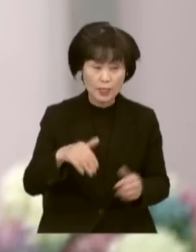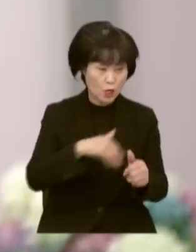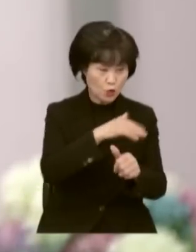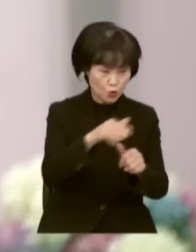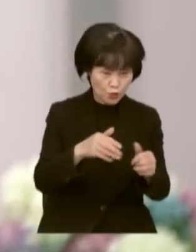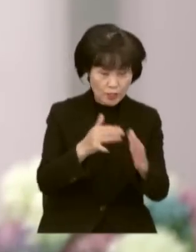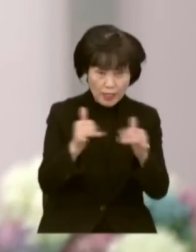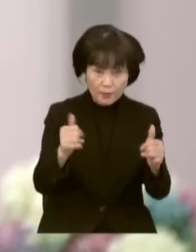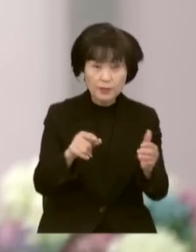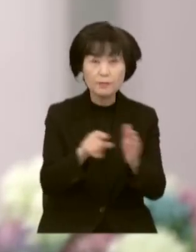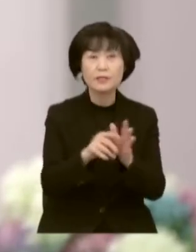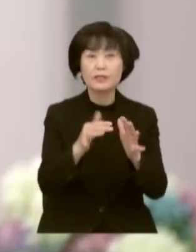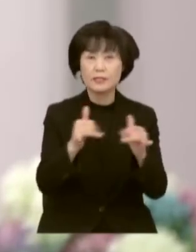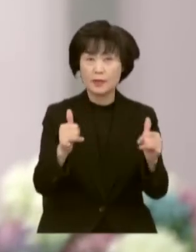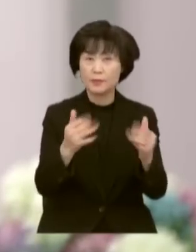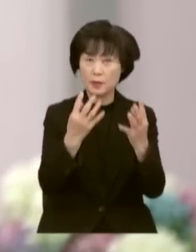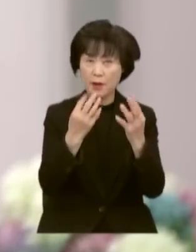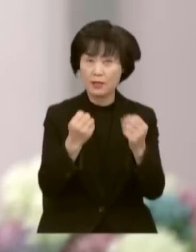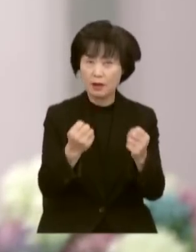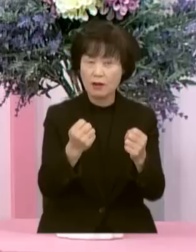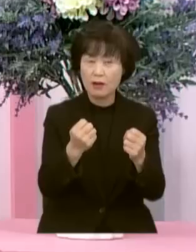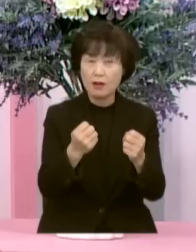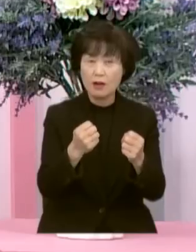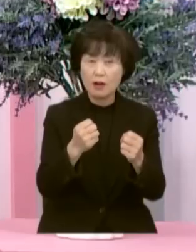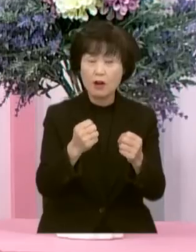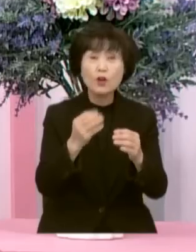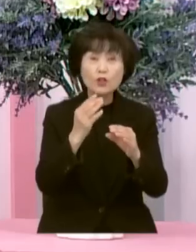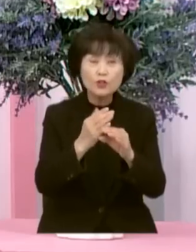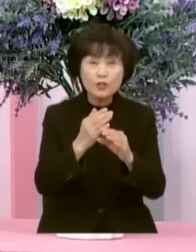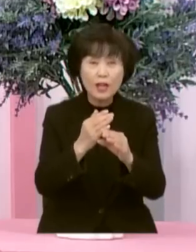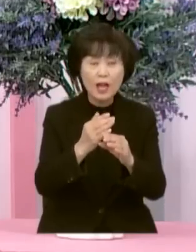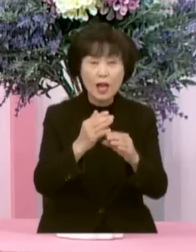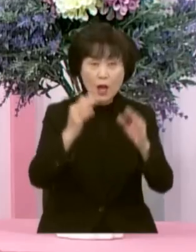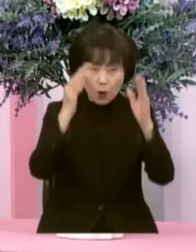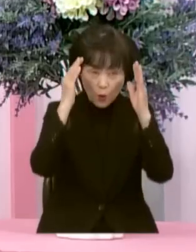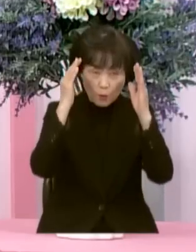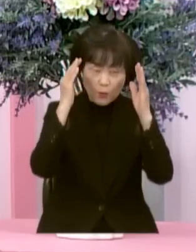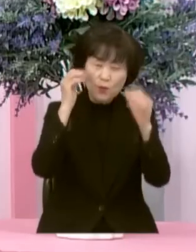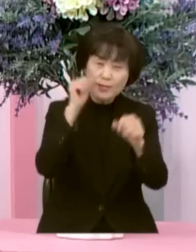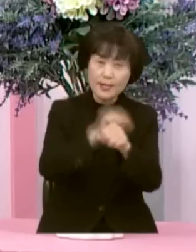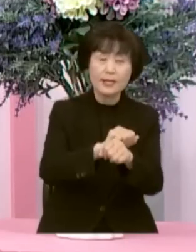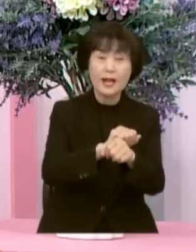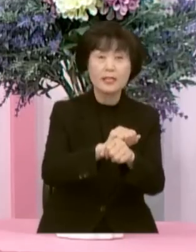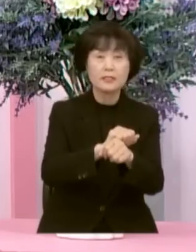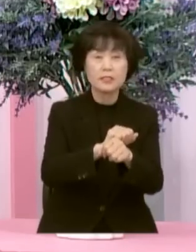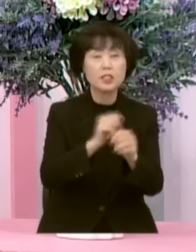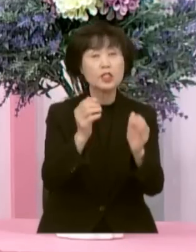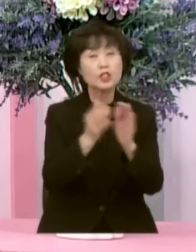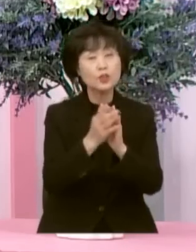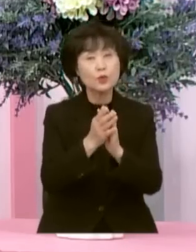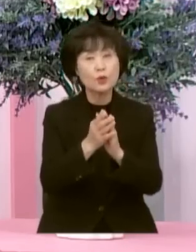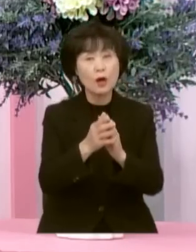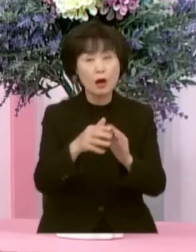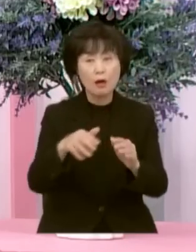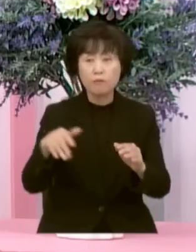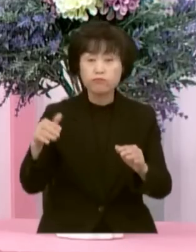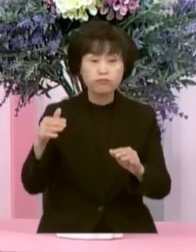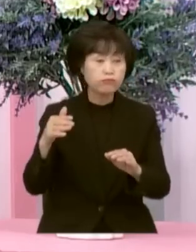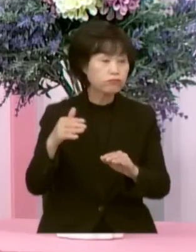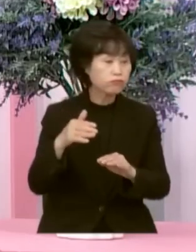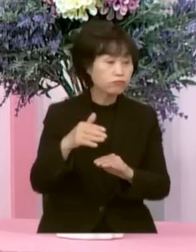크리스찬들이 많았는데 제 친구들 중에서요. 그 중에 아주 공부 잘하는 애가 어느 날